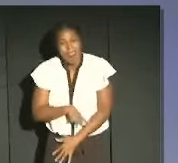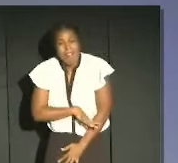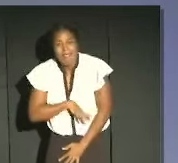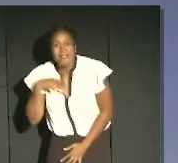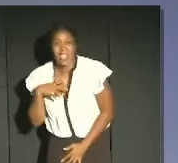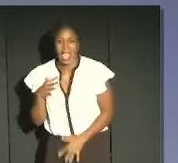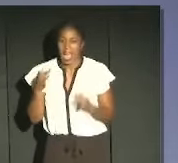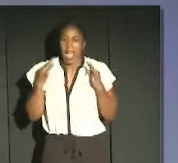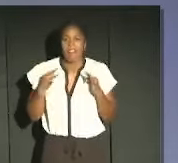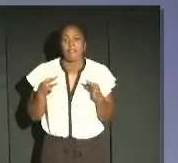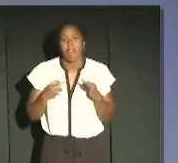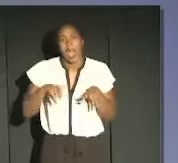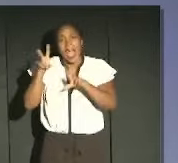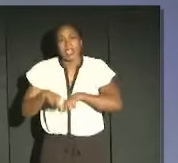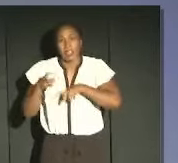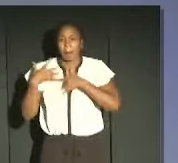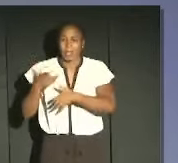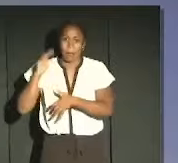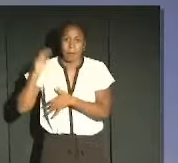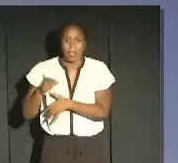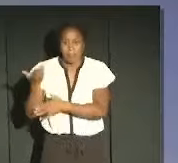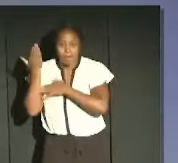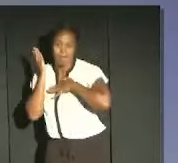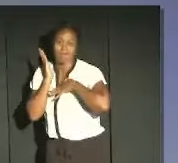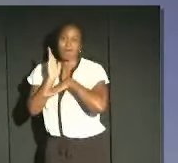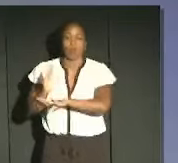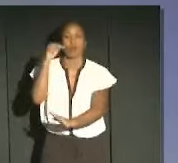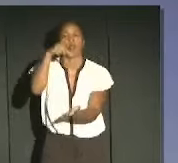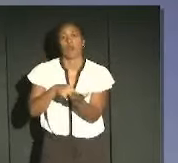l'agriculture martiniicaise au Parlement